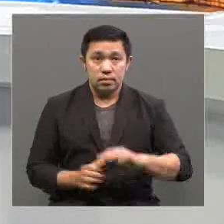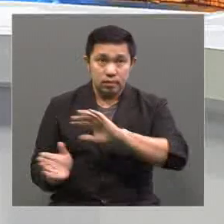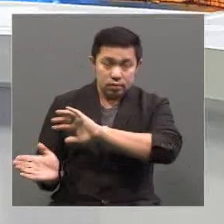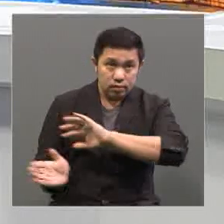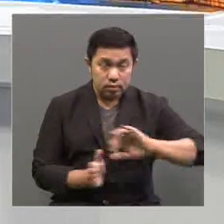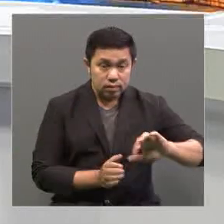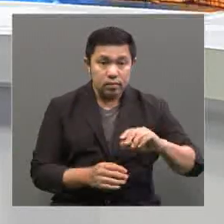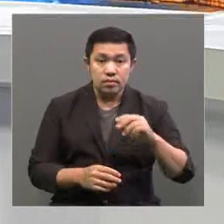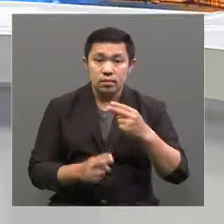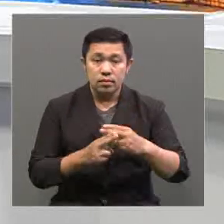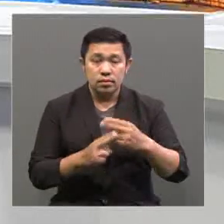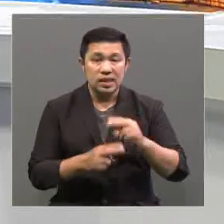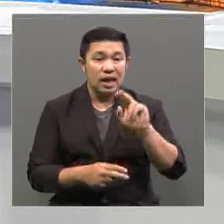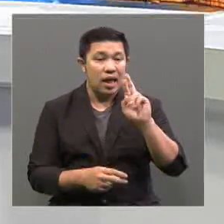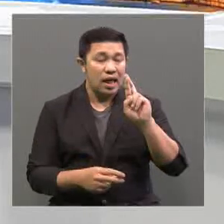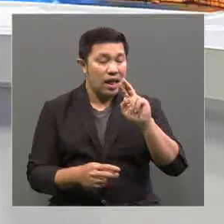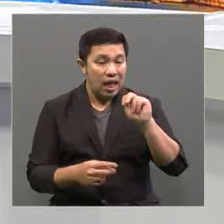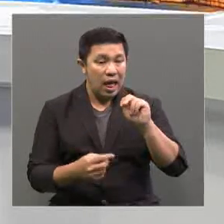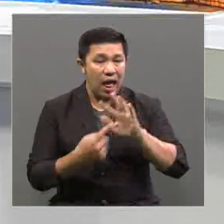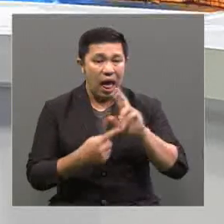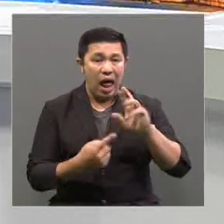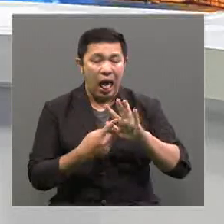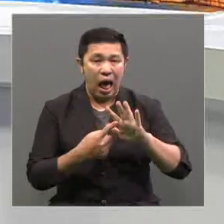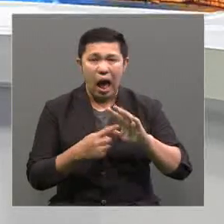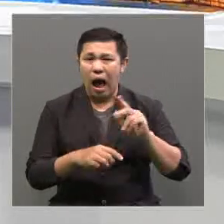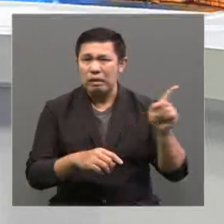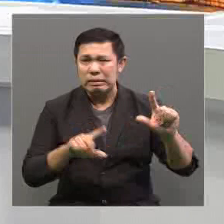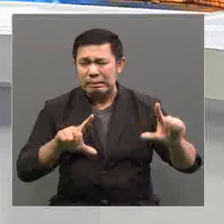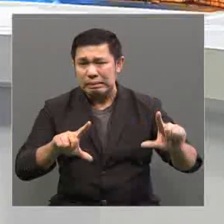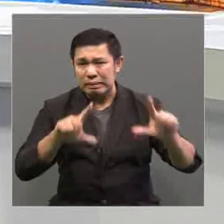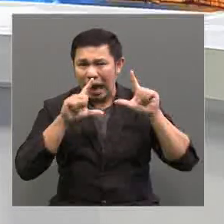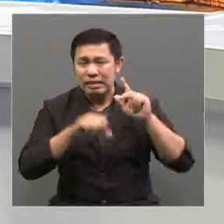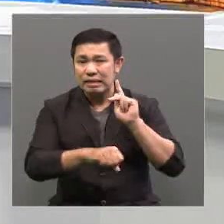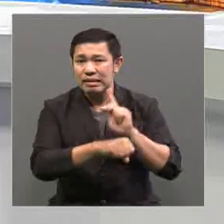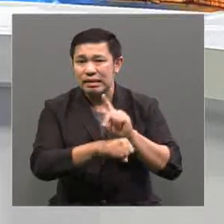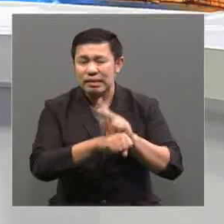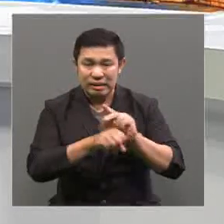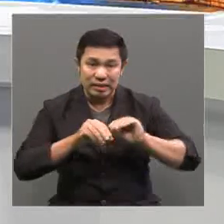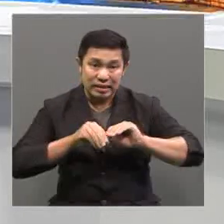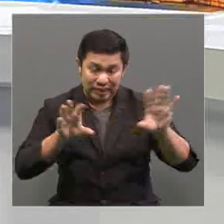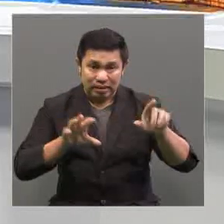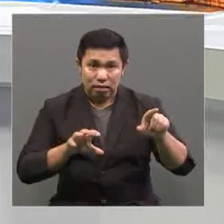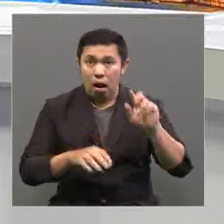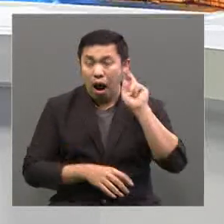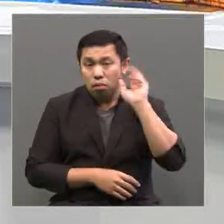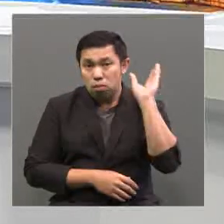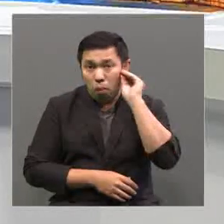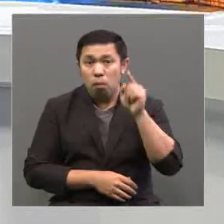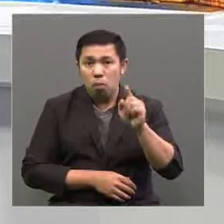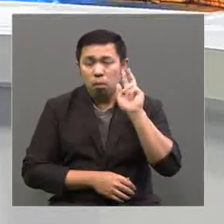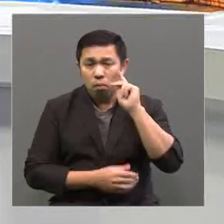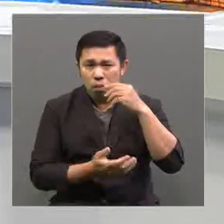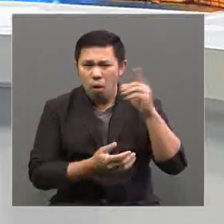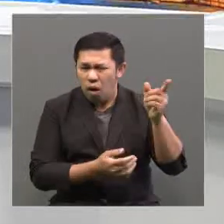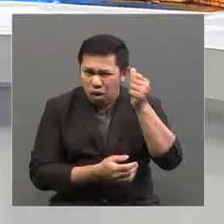มาดูเรื่องราวของนาราเครปกระเทยนะคะเน็ตไอดอลชื่อดังนะคะก่อนหน้านี้ก็เป็นข่าวเป็นคราวคราวนี้เนี่ยหลายๆคนน่าจะได้ติดตามข่า